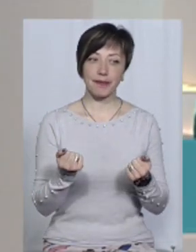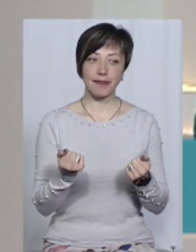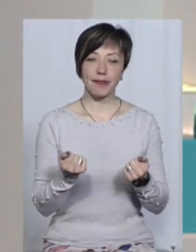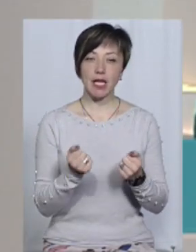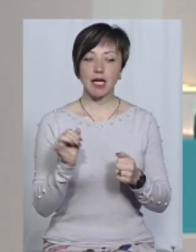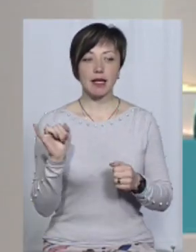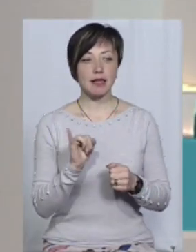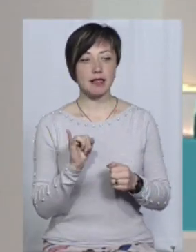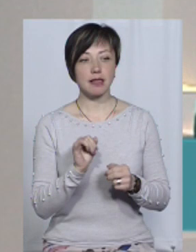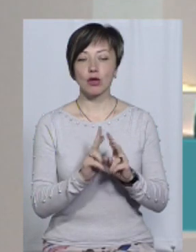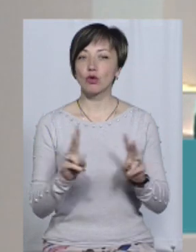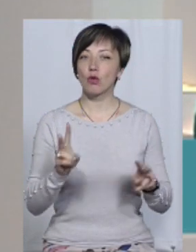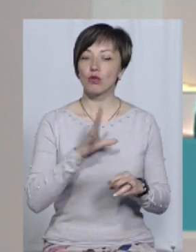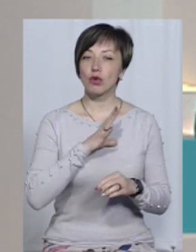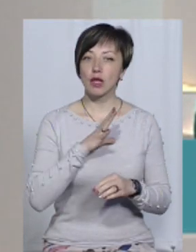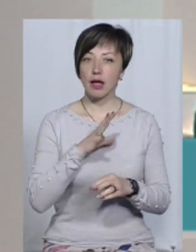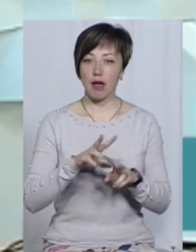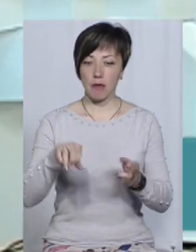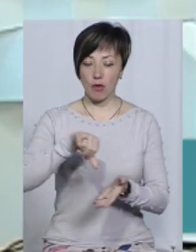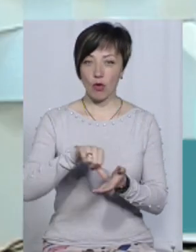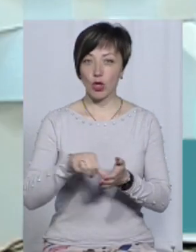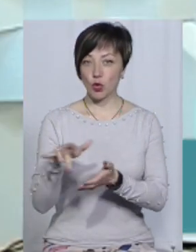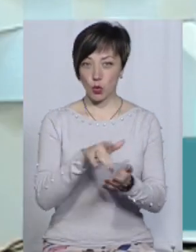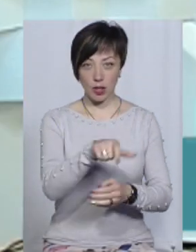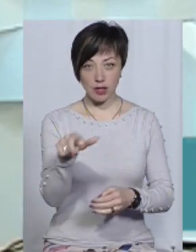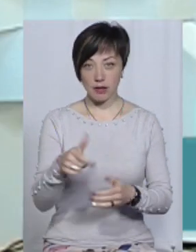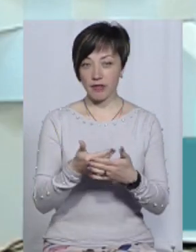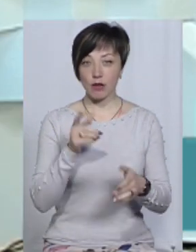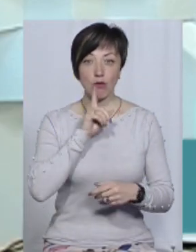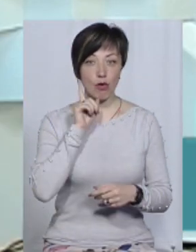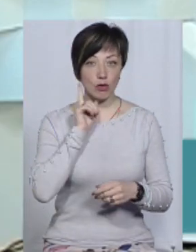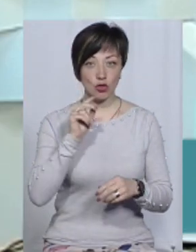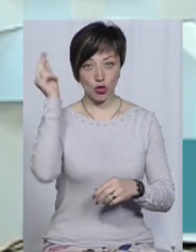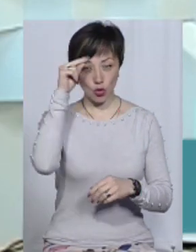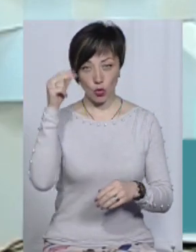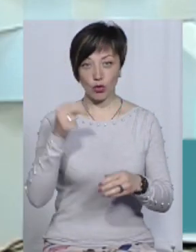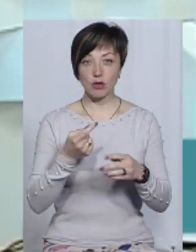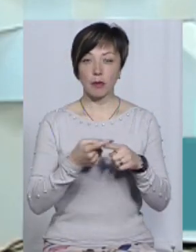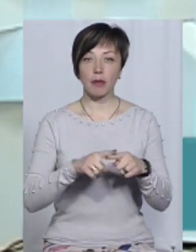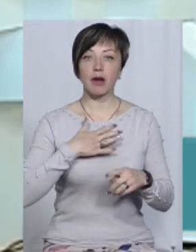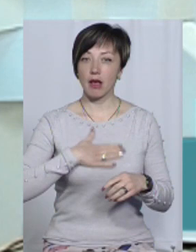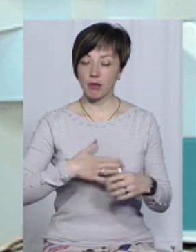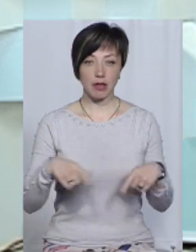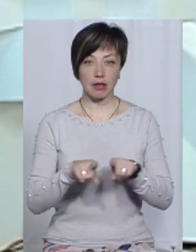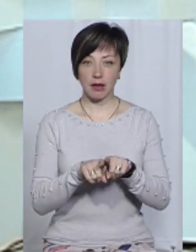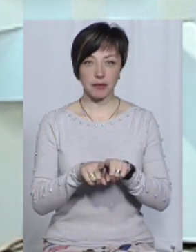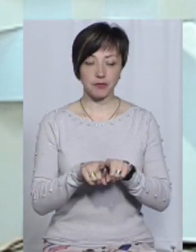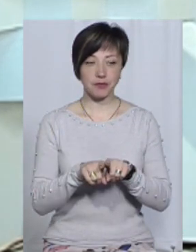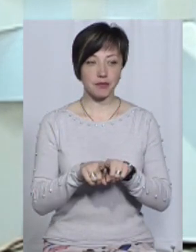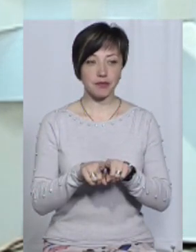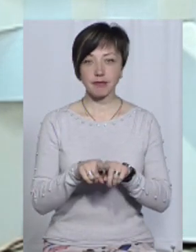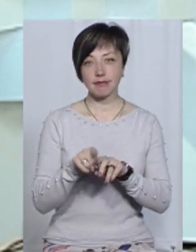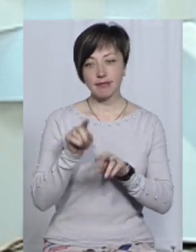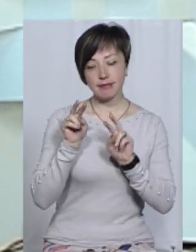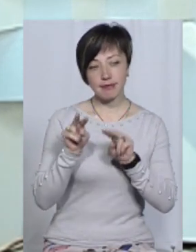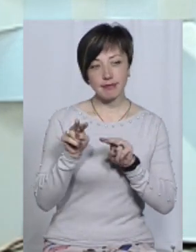і, скажімо так, ті, хто були у ролі туристів, так само від абсолютно молоді шкільної, що приємно, я так